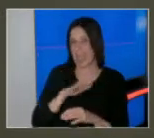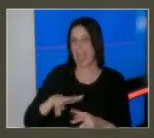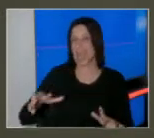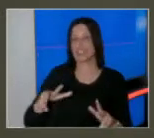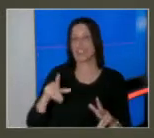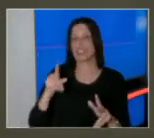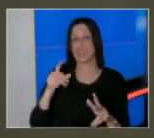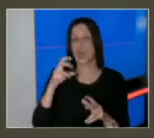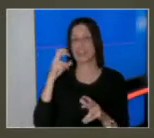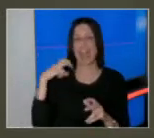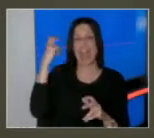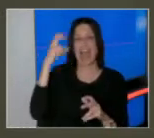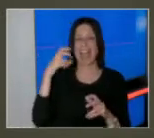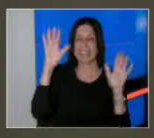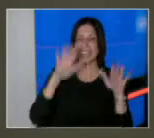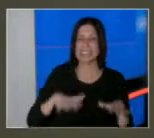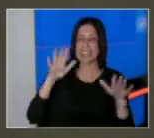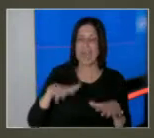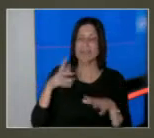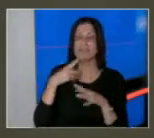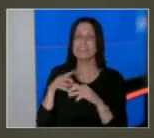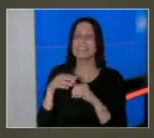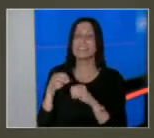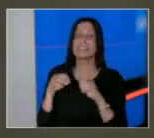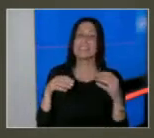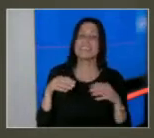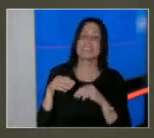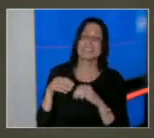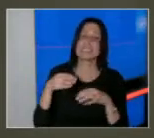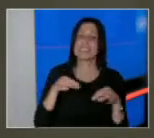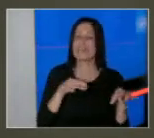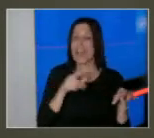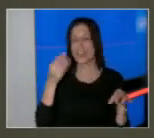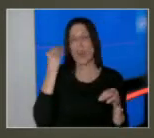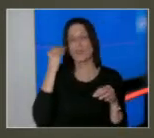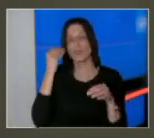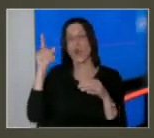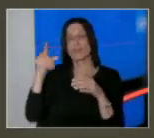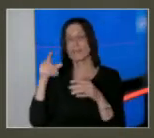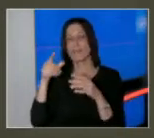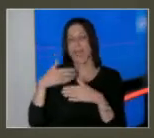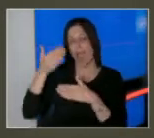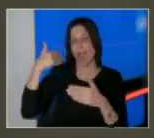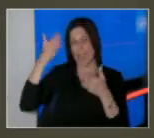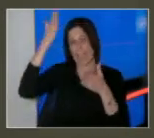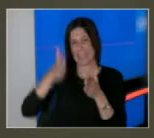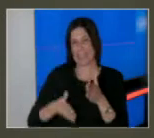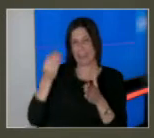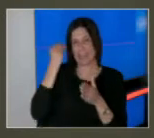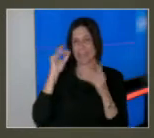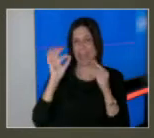והאסלאם, ספרדיות, לומדות מאחורי קיר בכיתה של בית ספר בעמנואל החרדית, או לא